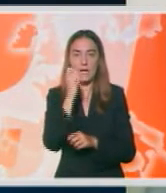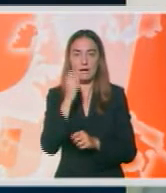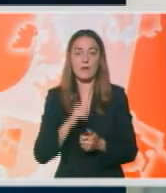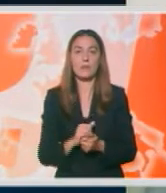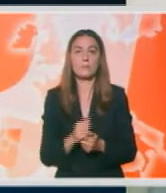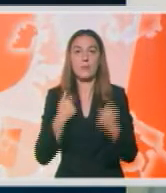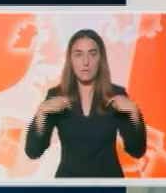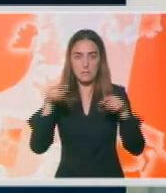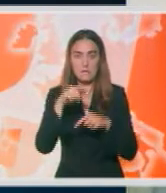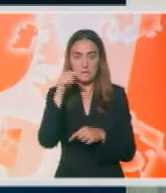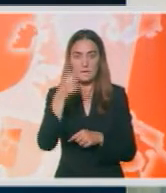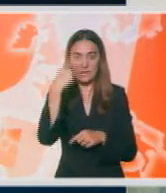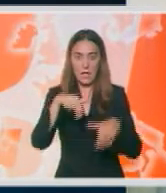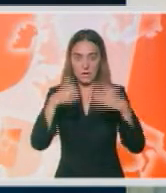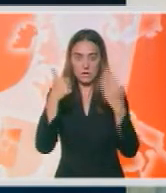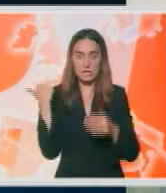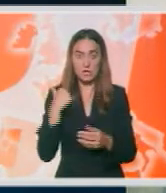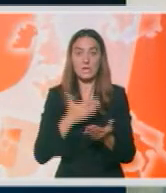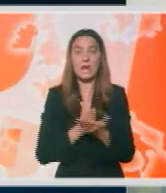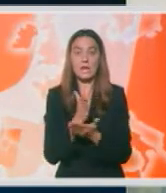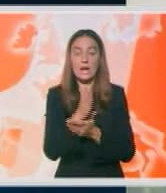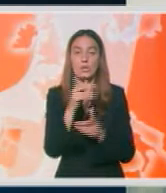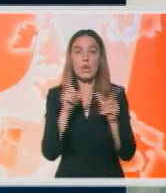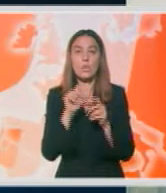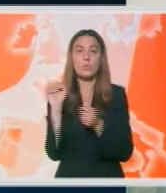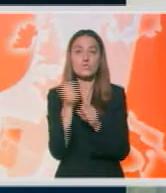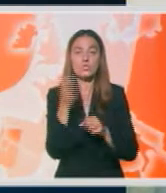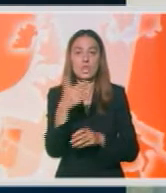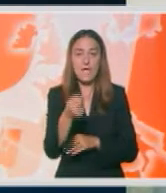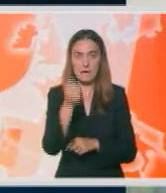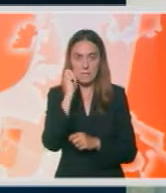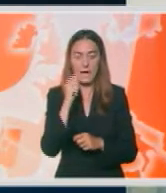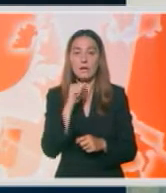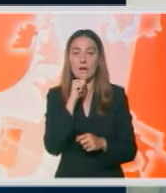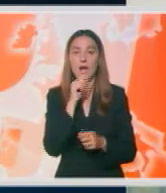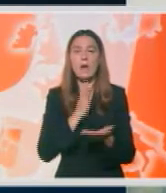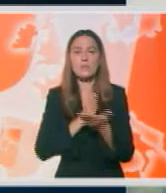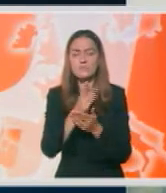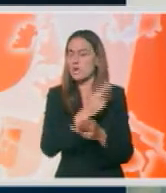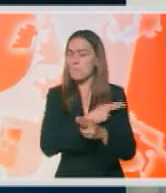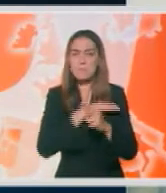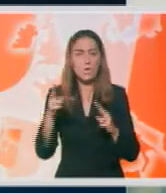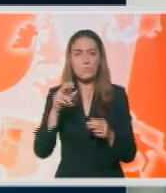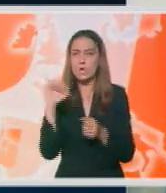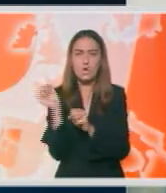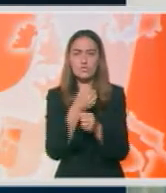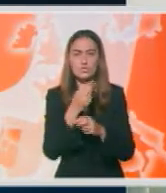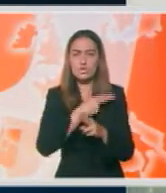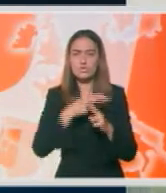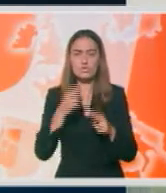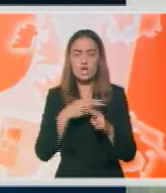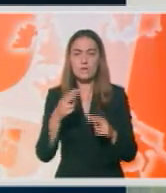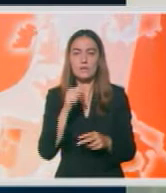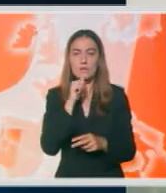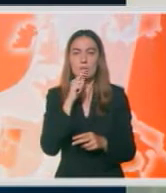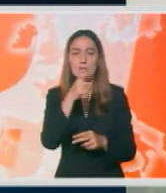Mi smo onda, znači 2006. godine, krenuli u čišćenje ribnjaka. Izvršili smo potpuno čišćenje, izmuljivanje ribnjaka,